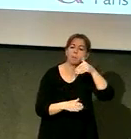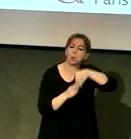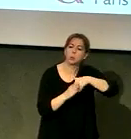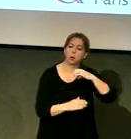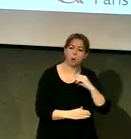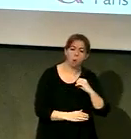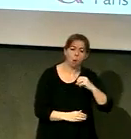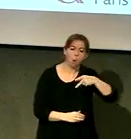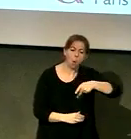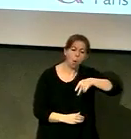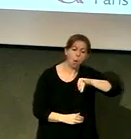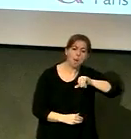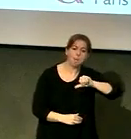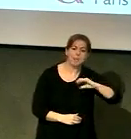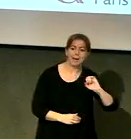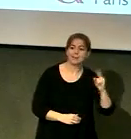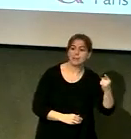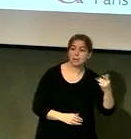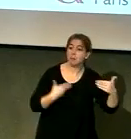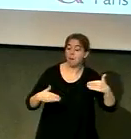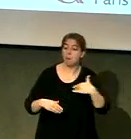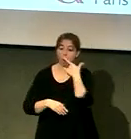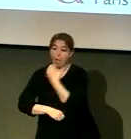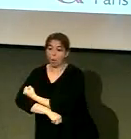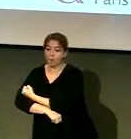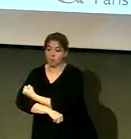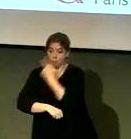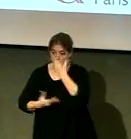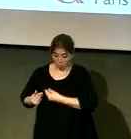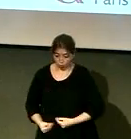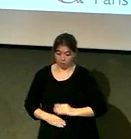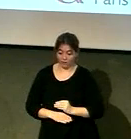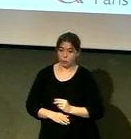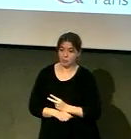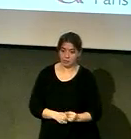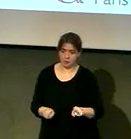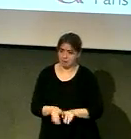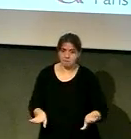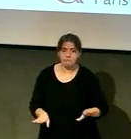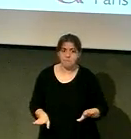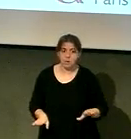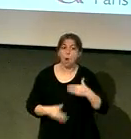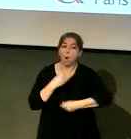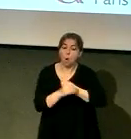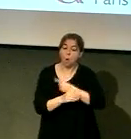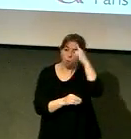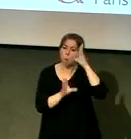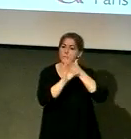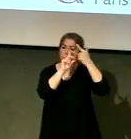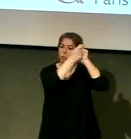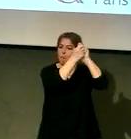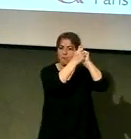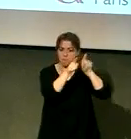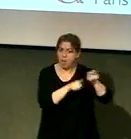que l'héroïne en termes de fœtus. C'était également des psychotropes, beaucoup